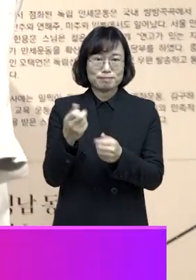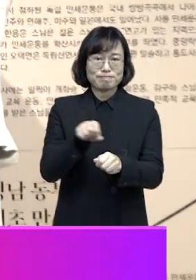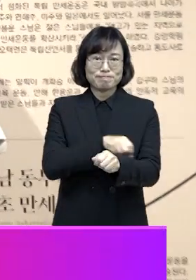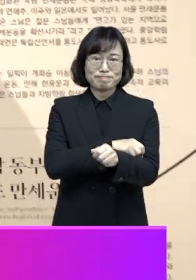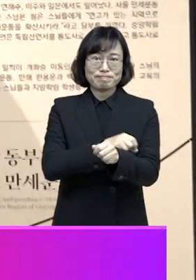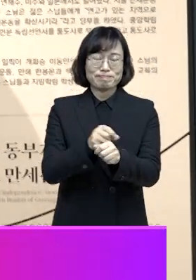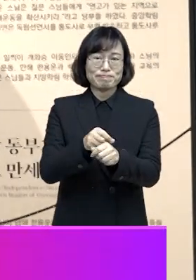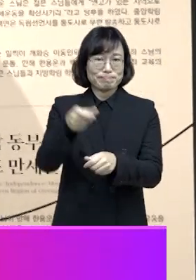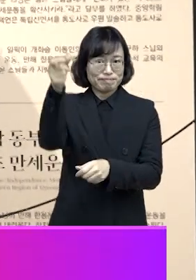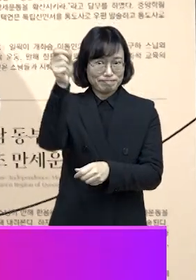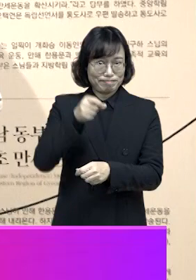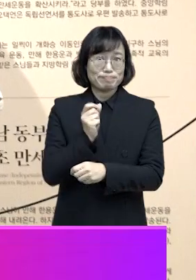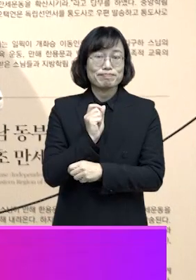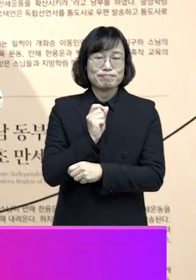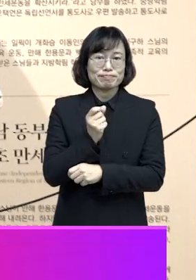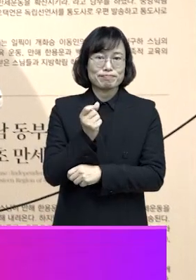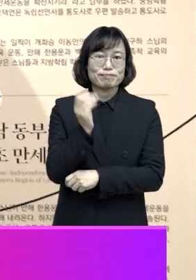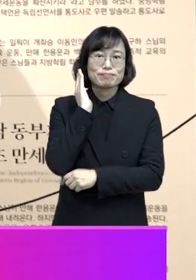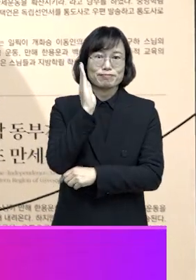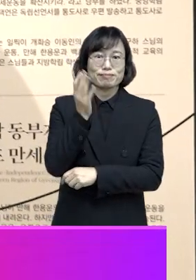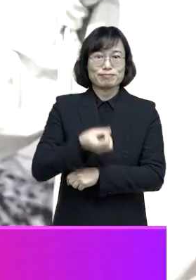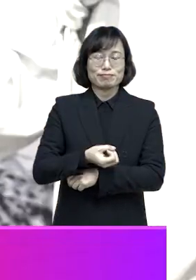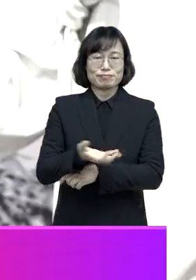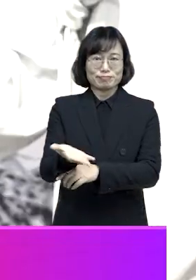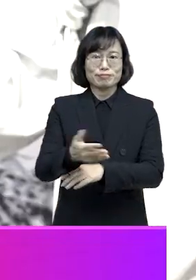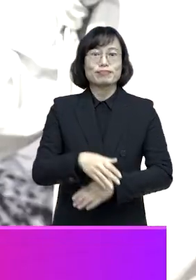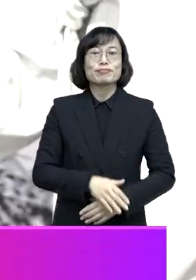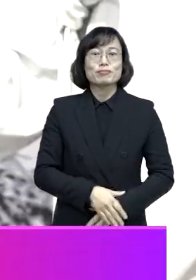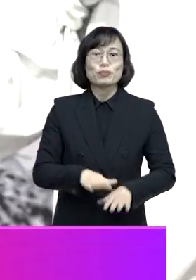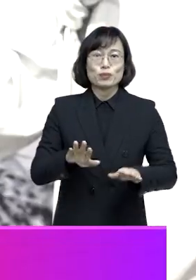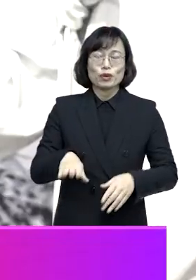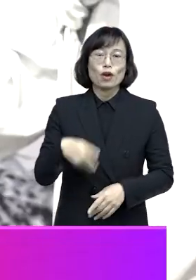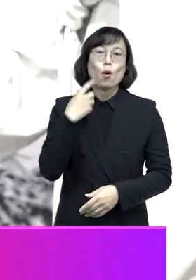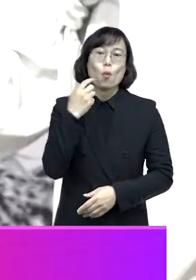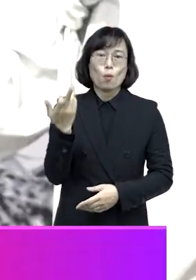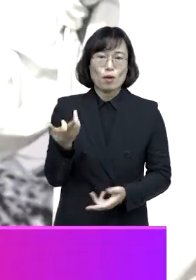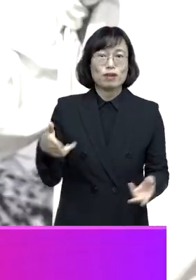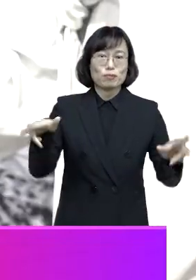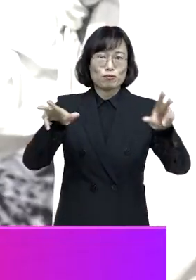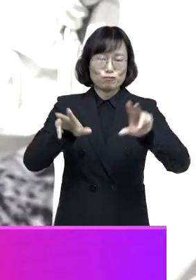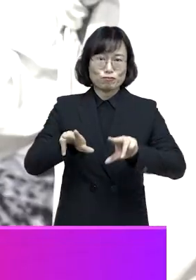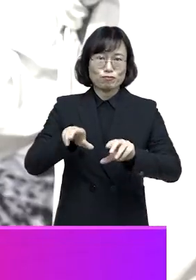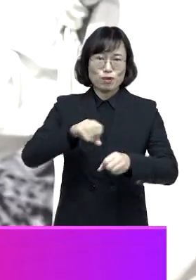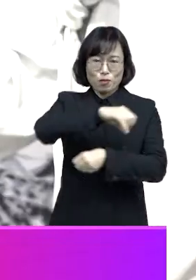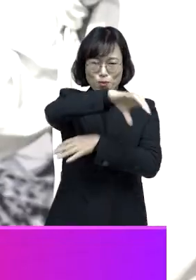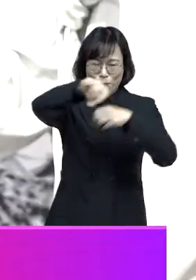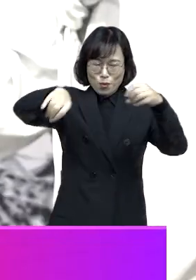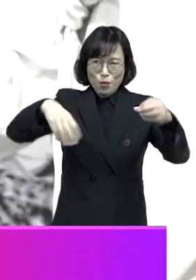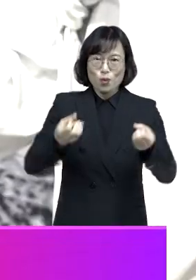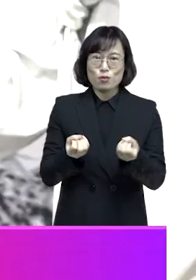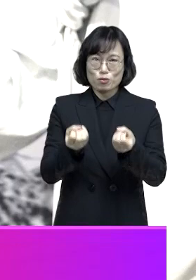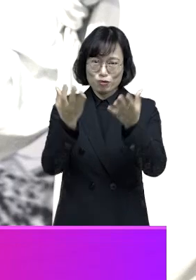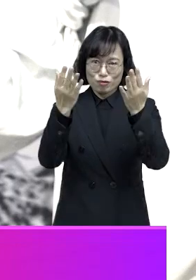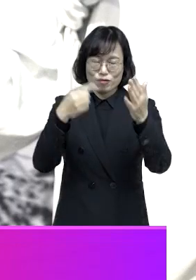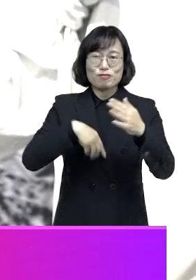양산의 다양한 이슈를 전해드립니다. 이슈연구소. 오늘 이 시간에는 황산공원 불빛정원을